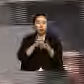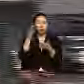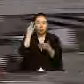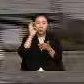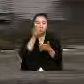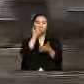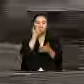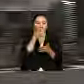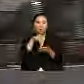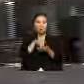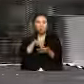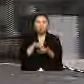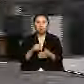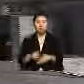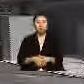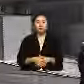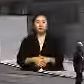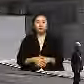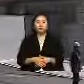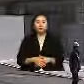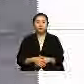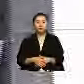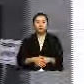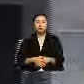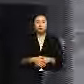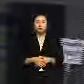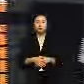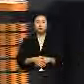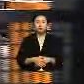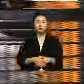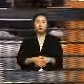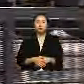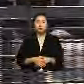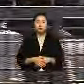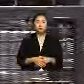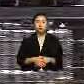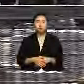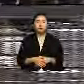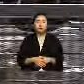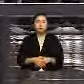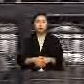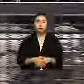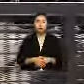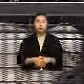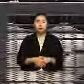사용 승인이 가능하다는 입장입니다. 딜라이브 서울 경기 케이블 TV 유수환입니다.